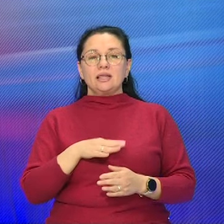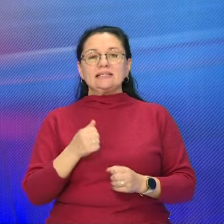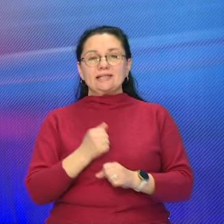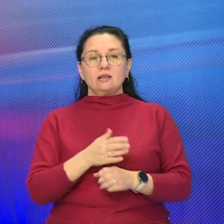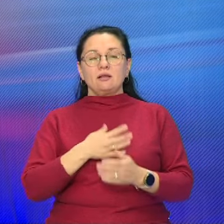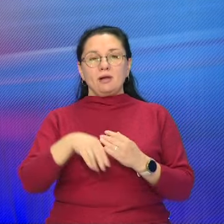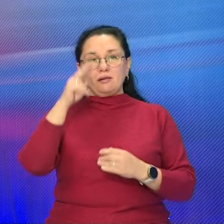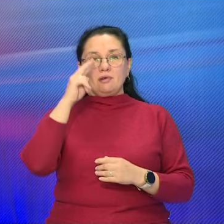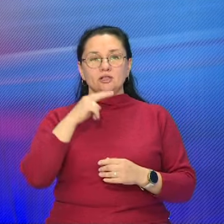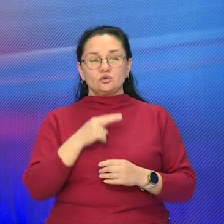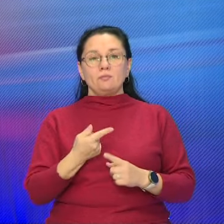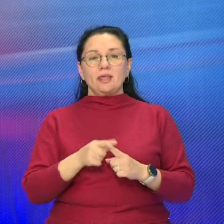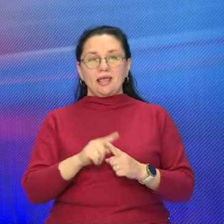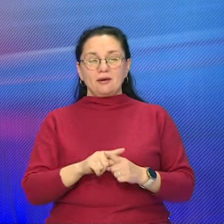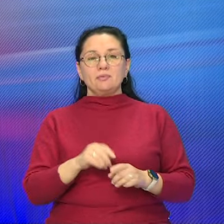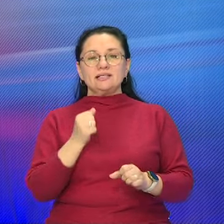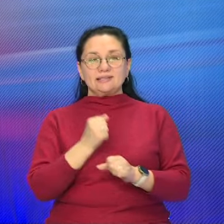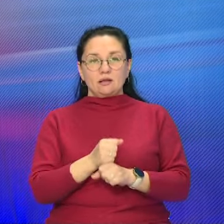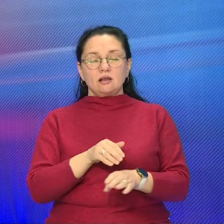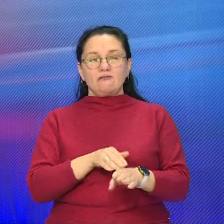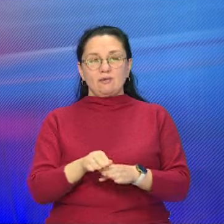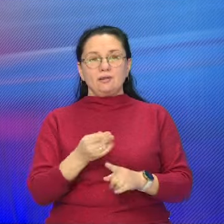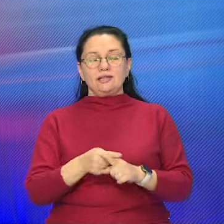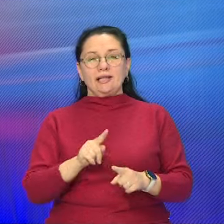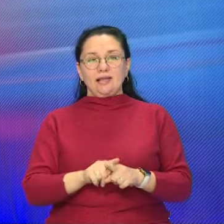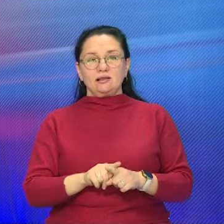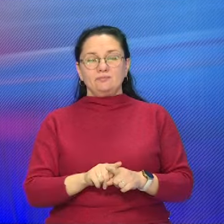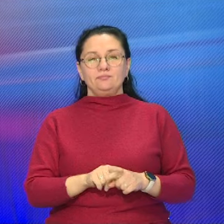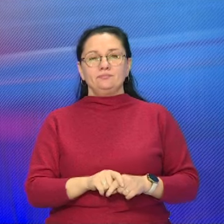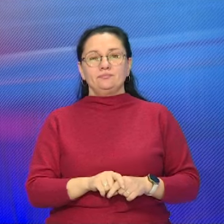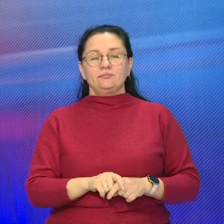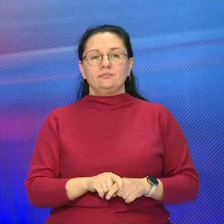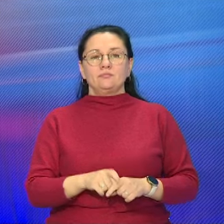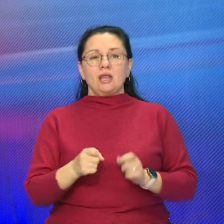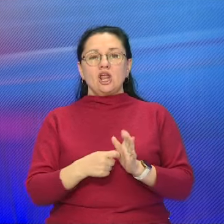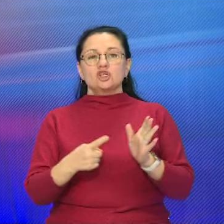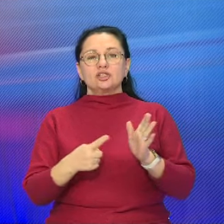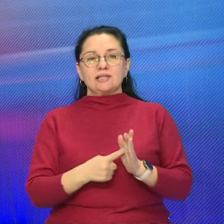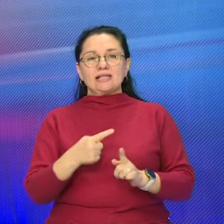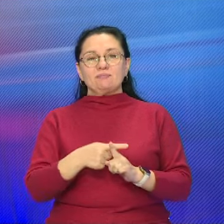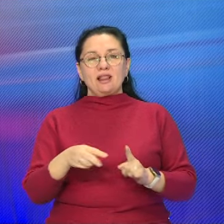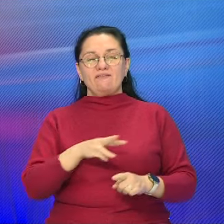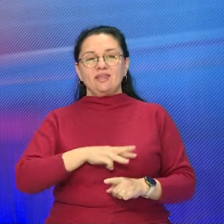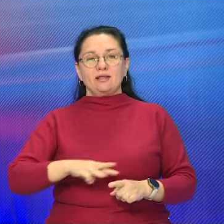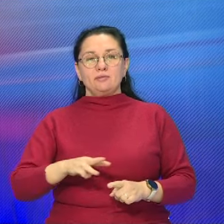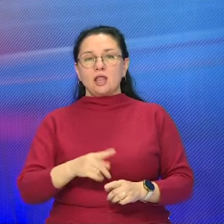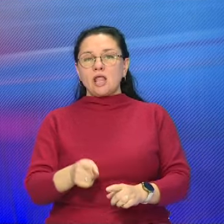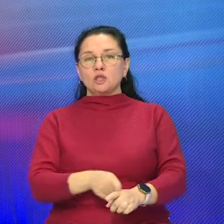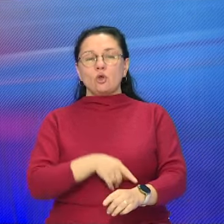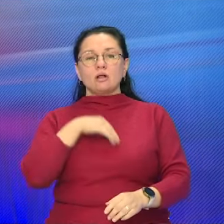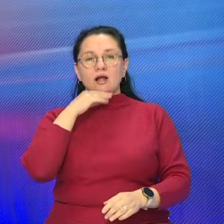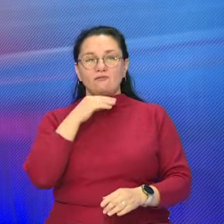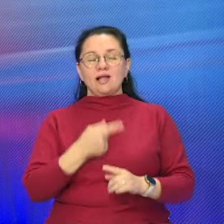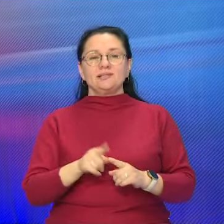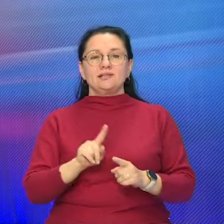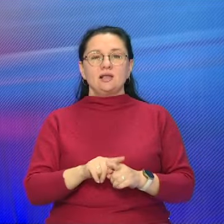імі заправілі. Дзесьці заправілі мы 16,5 метров. Надолго хопить. Кросны